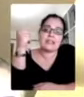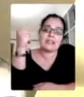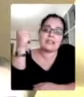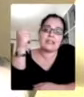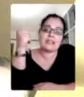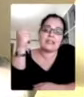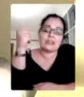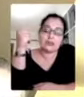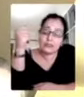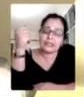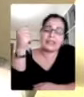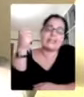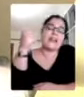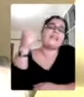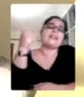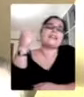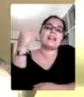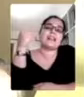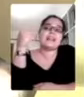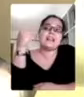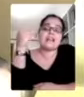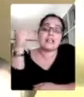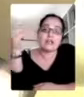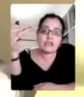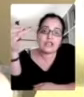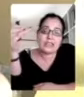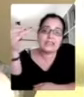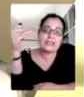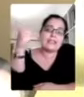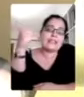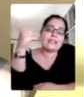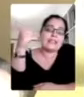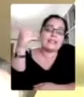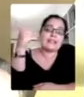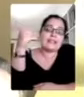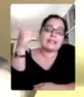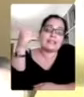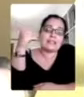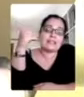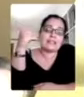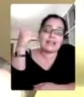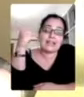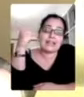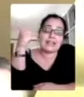fazla dumana, daha fazla kanserojene